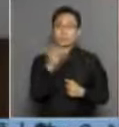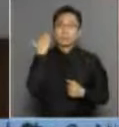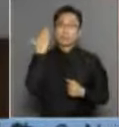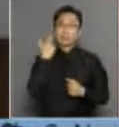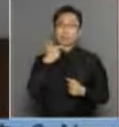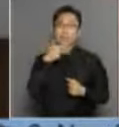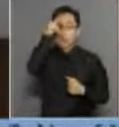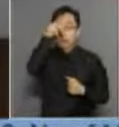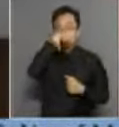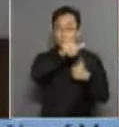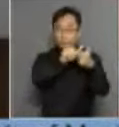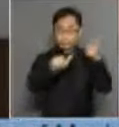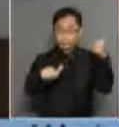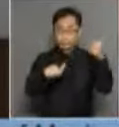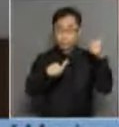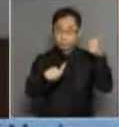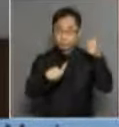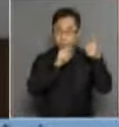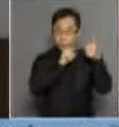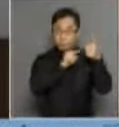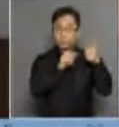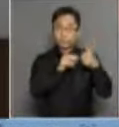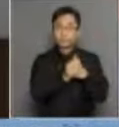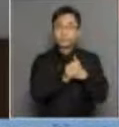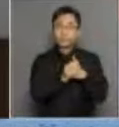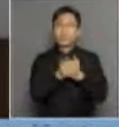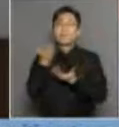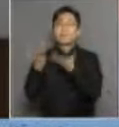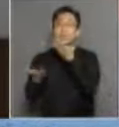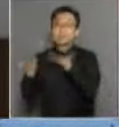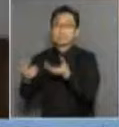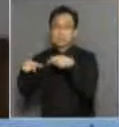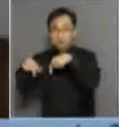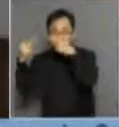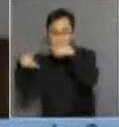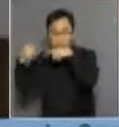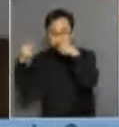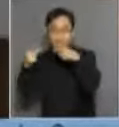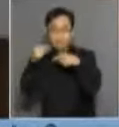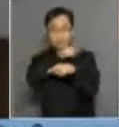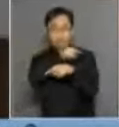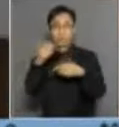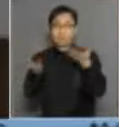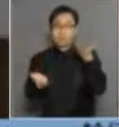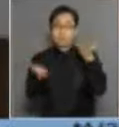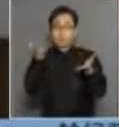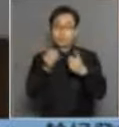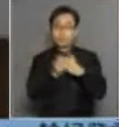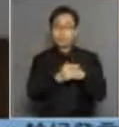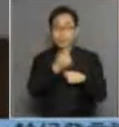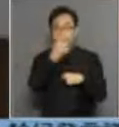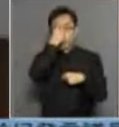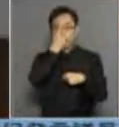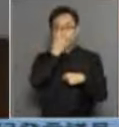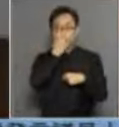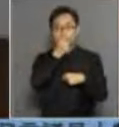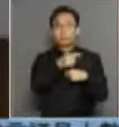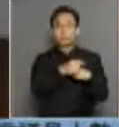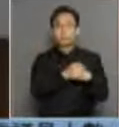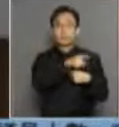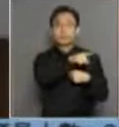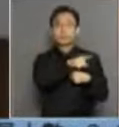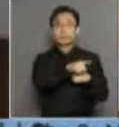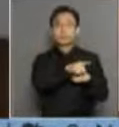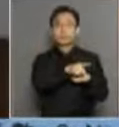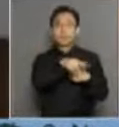係咪？我想同而家嗰個召集人比較一下，係咪？梁振英做行政會議召集人嘅時